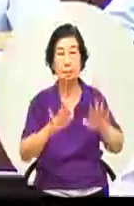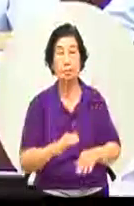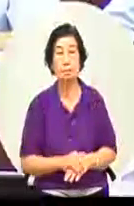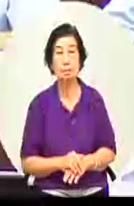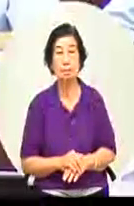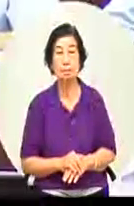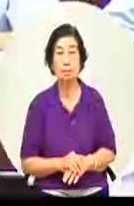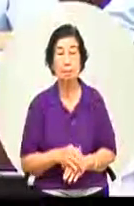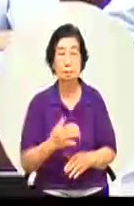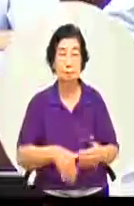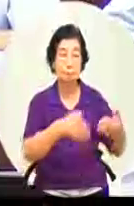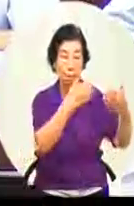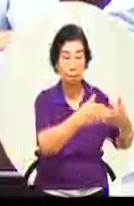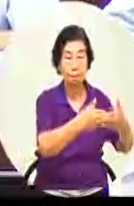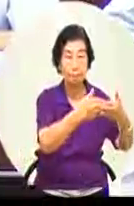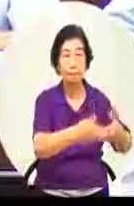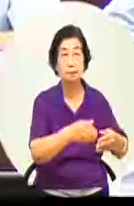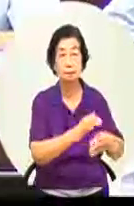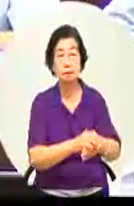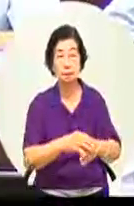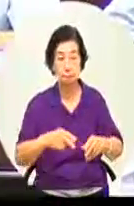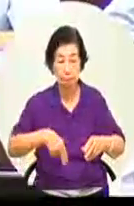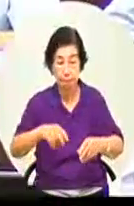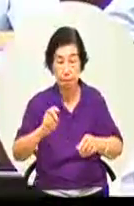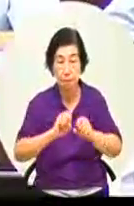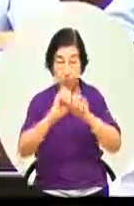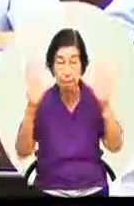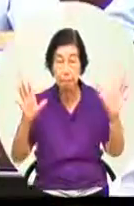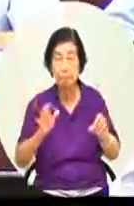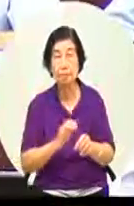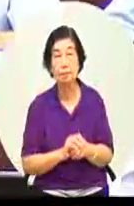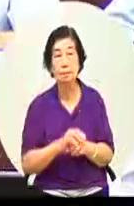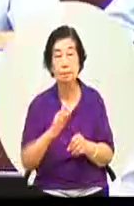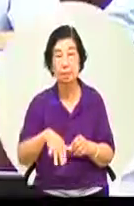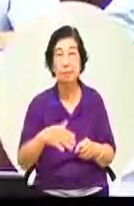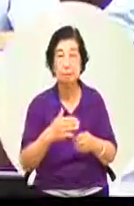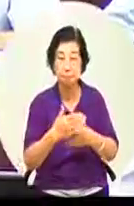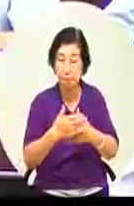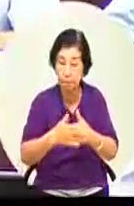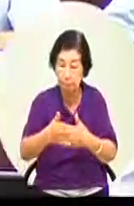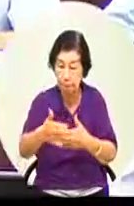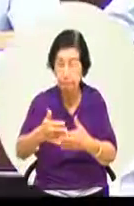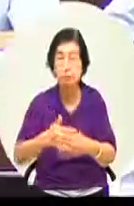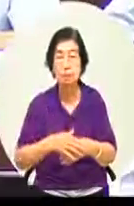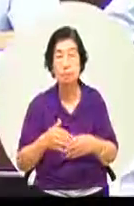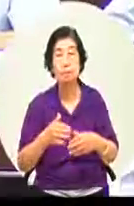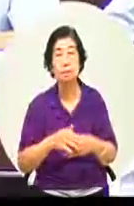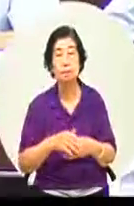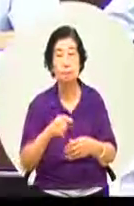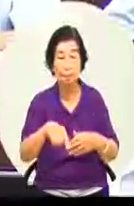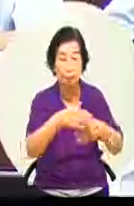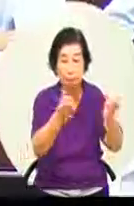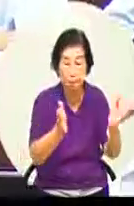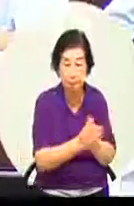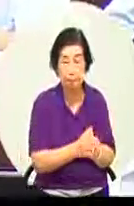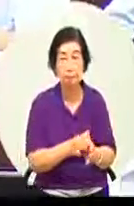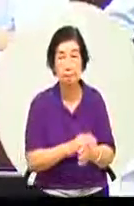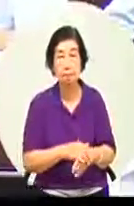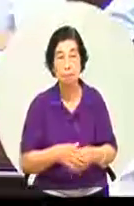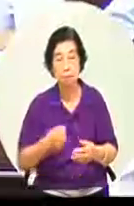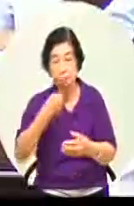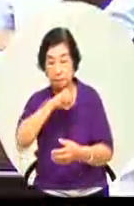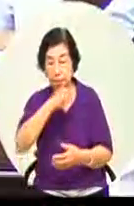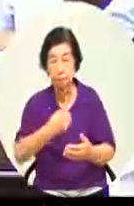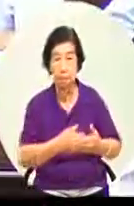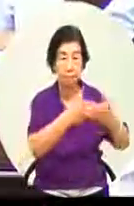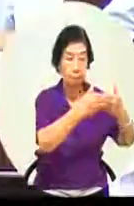跟大陆这边有一些行销的这样的一个安排，所以我觉得这个部分应该让两岸的部分能够有一些